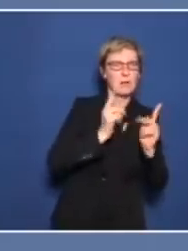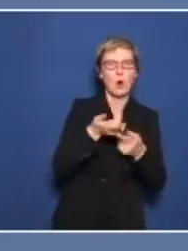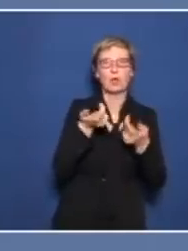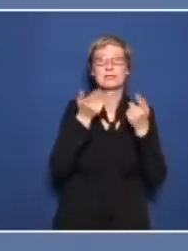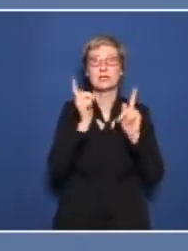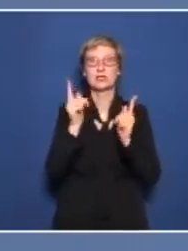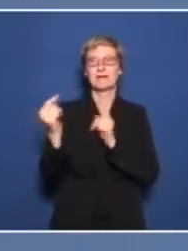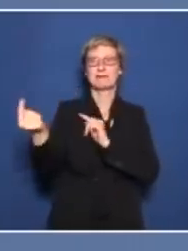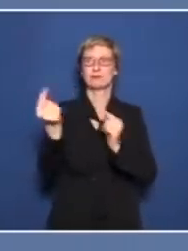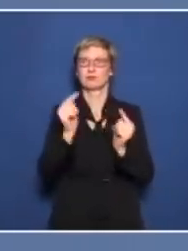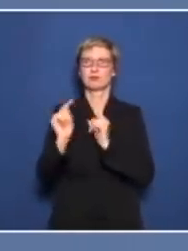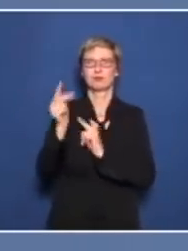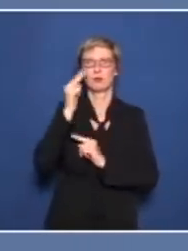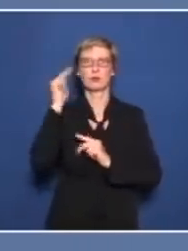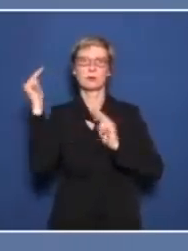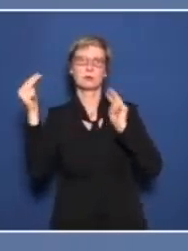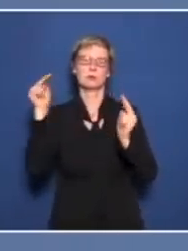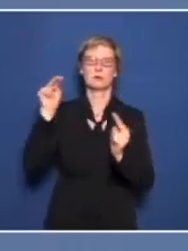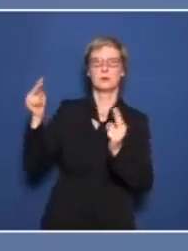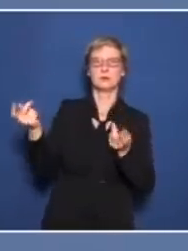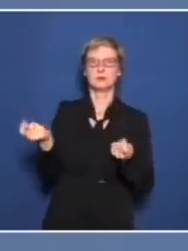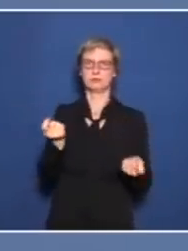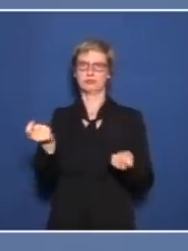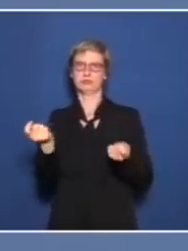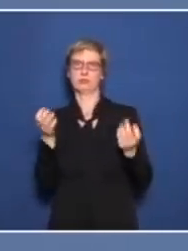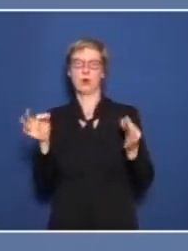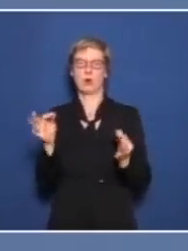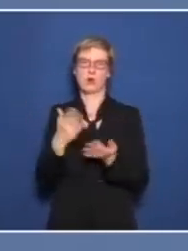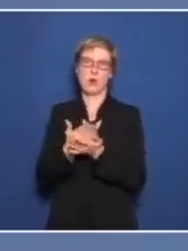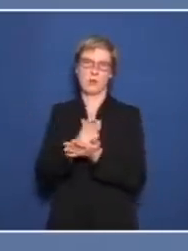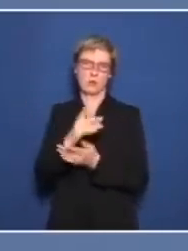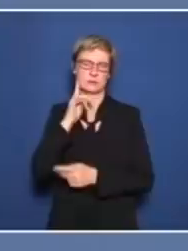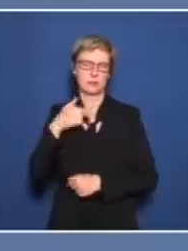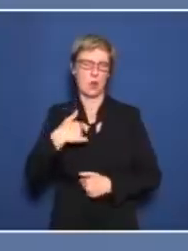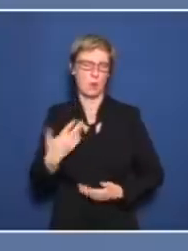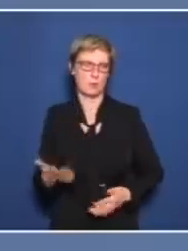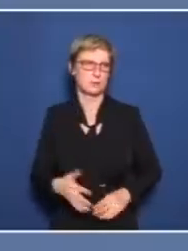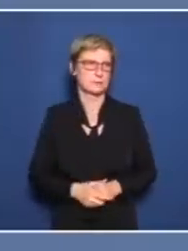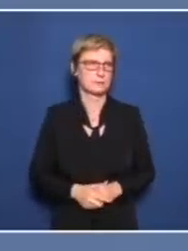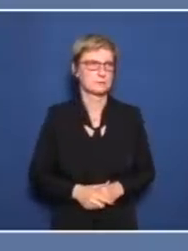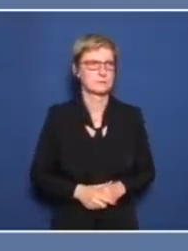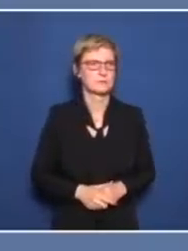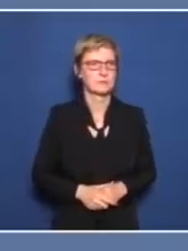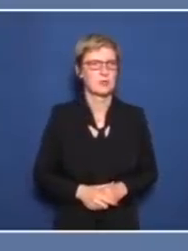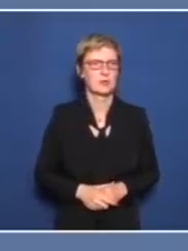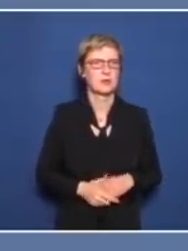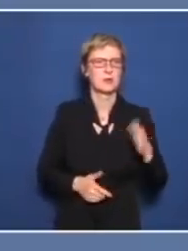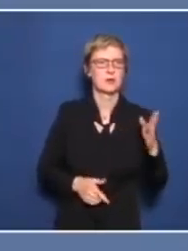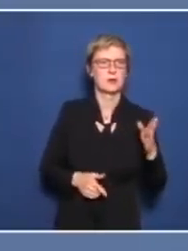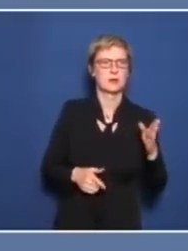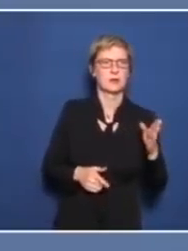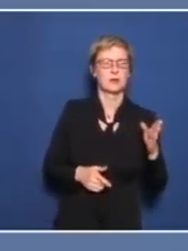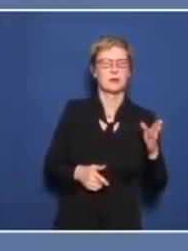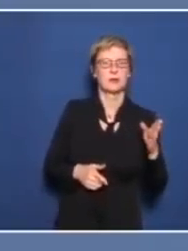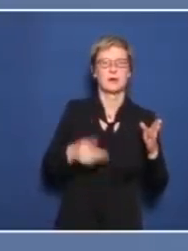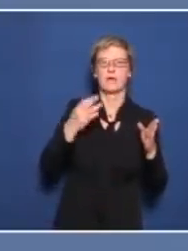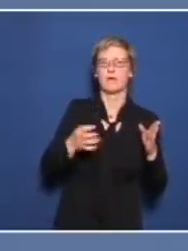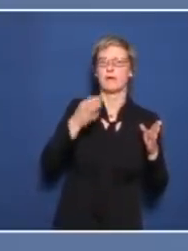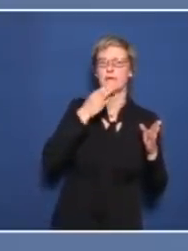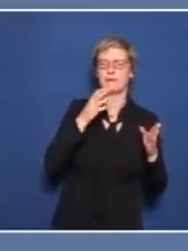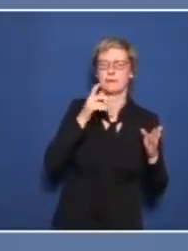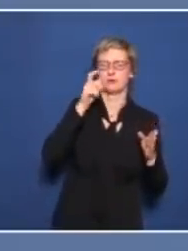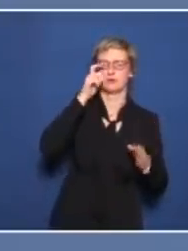Abwägungsdiskussionen gefundene Kompromisslinie brauchen. Ich habe wie bitte? Die Frage zu den, die habe ich in, also wir